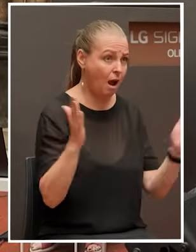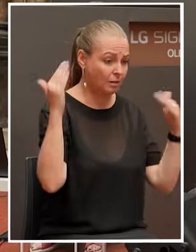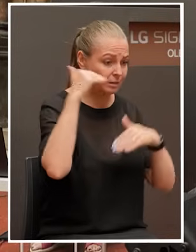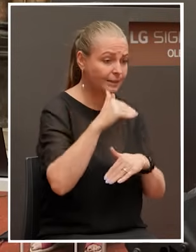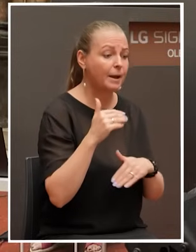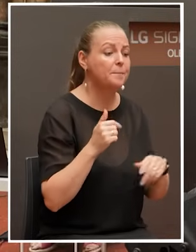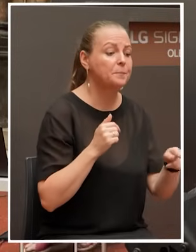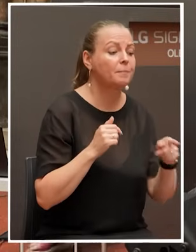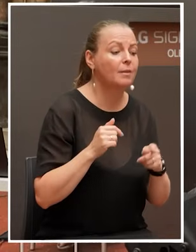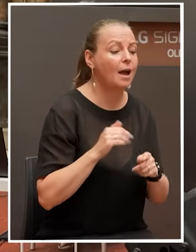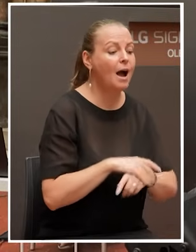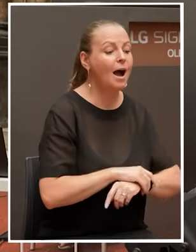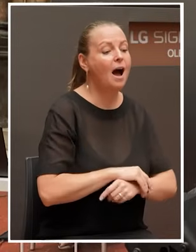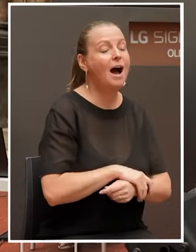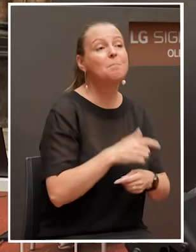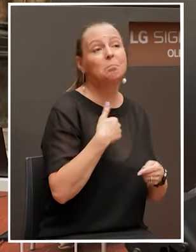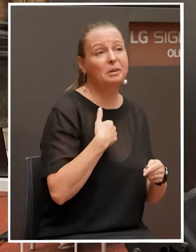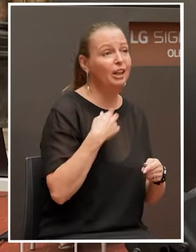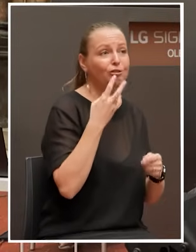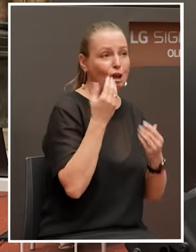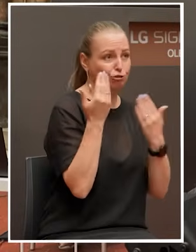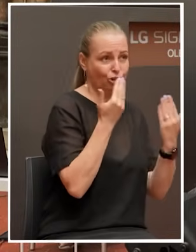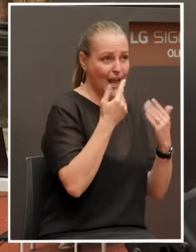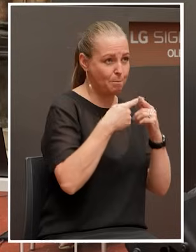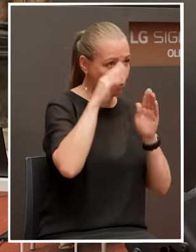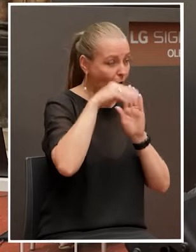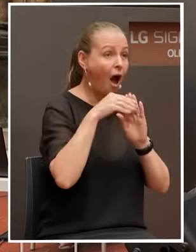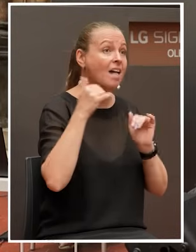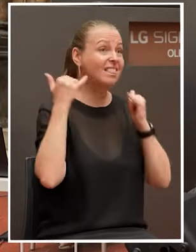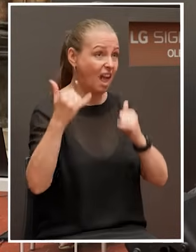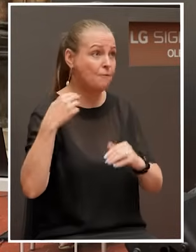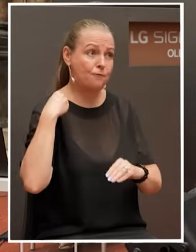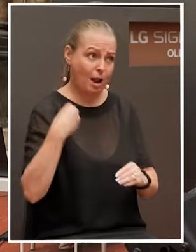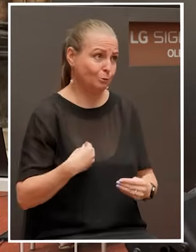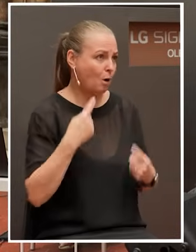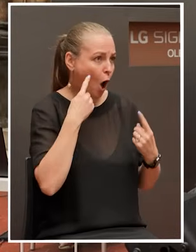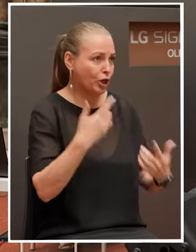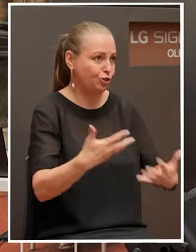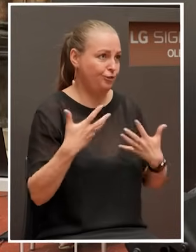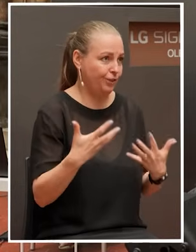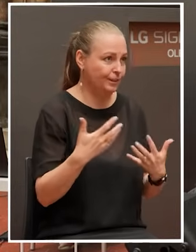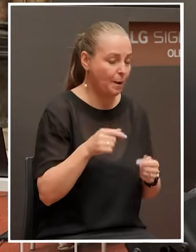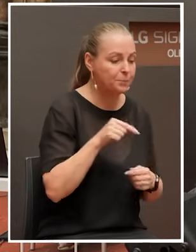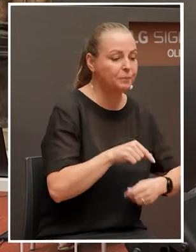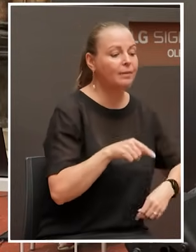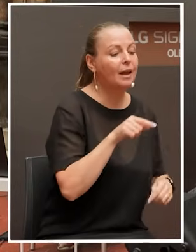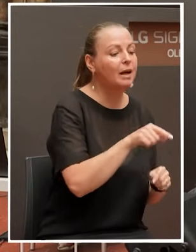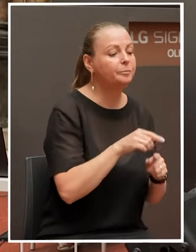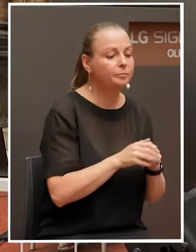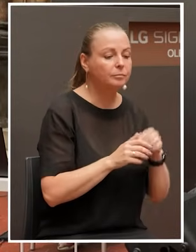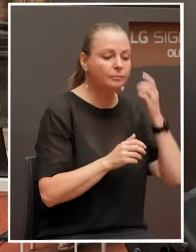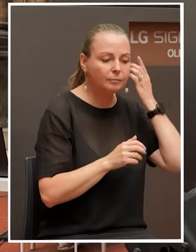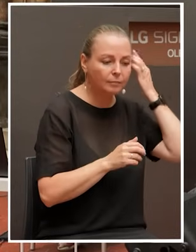У нас мы этот контекст не считываем, а для французов это было совершенно понятно. Бассейн Лепаш происходил из